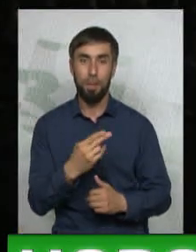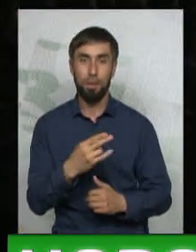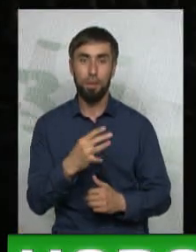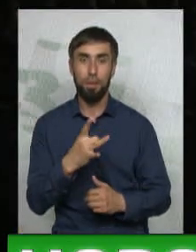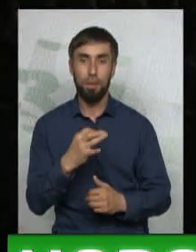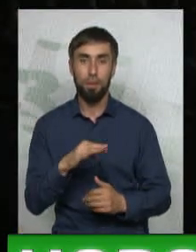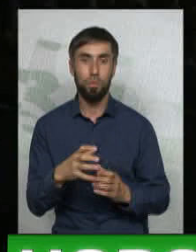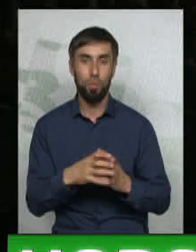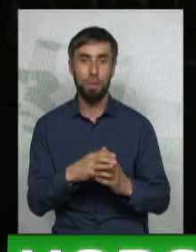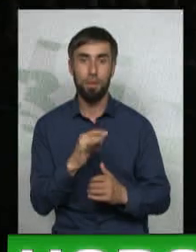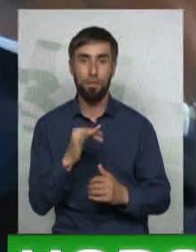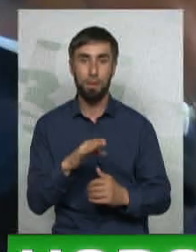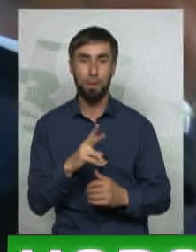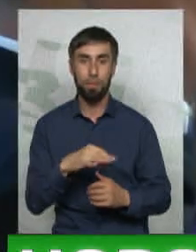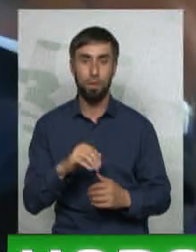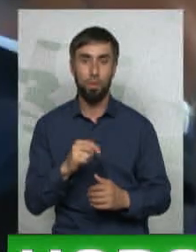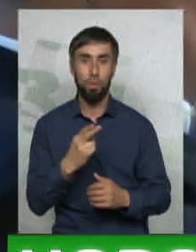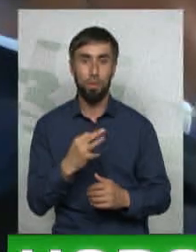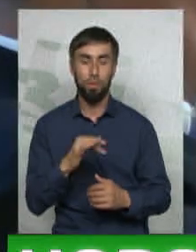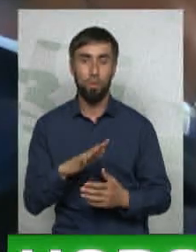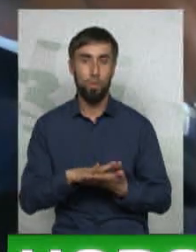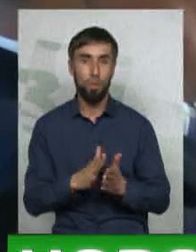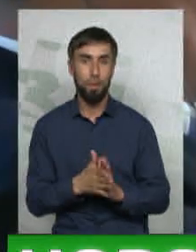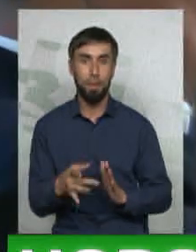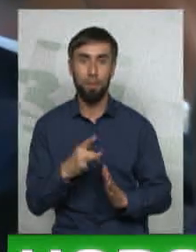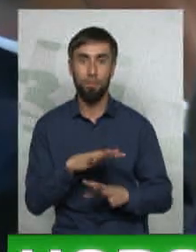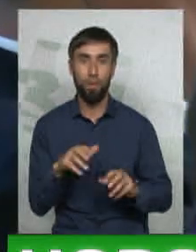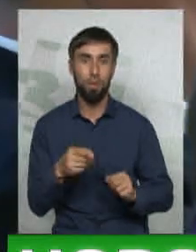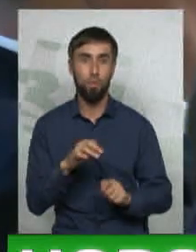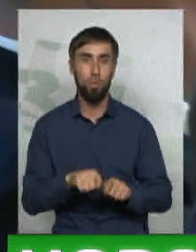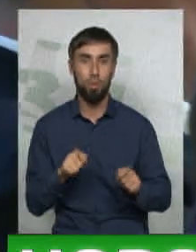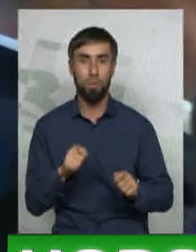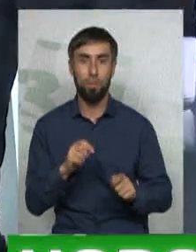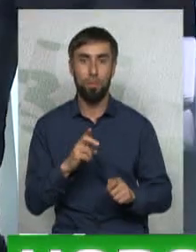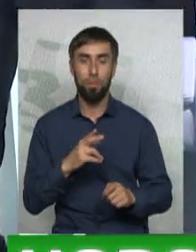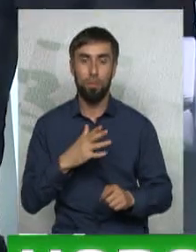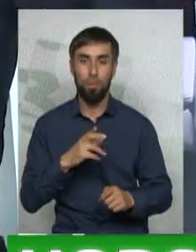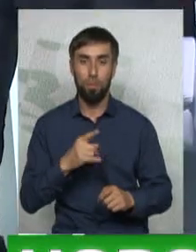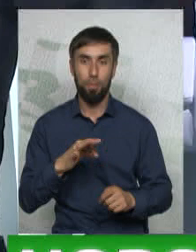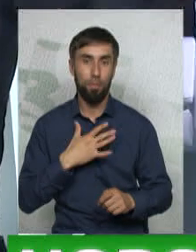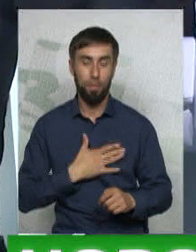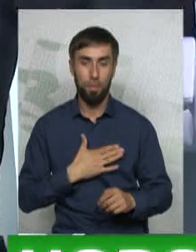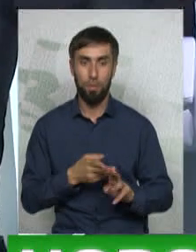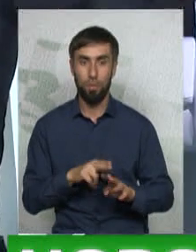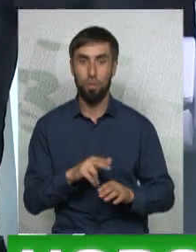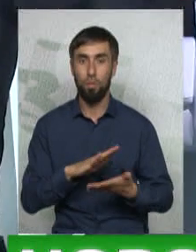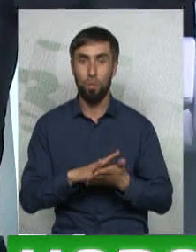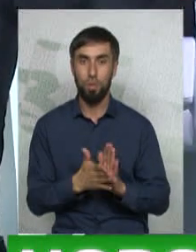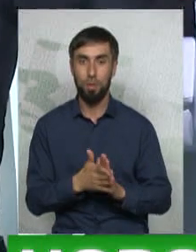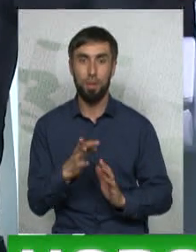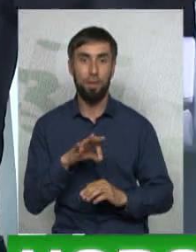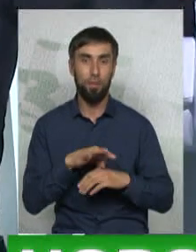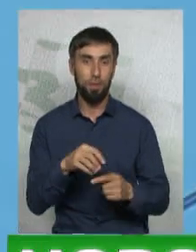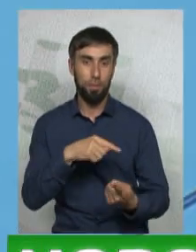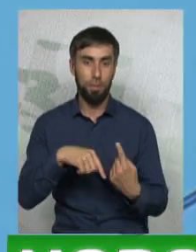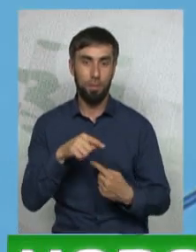рейтинг состояния инвестиционного климата оценивает условия региональных властей по созданию благоприятных условий ведения бизнеса. Методология